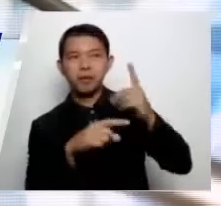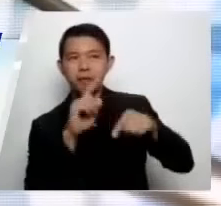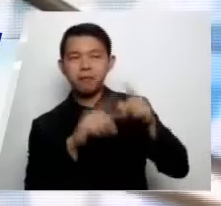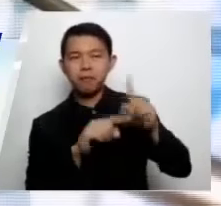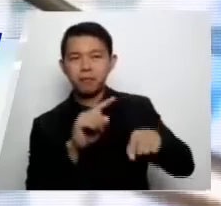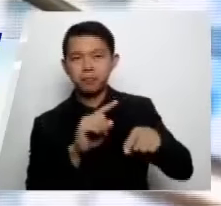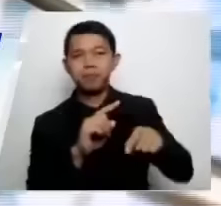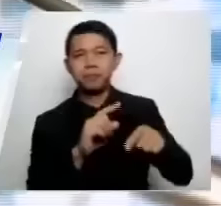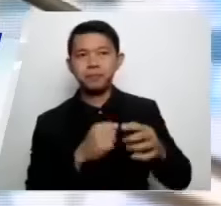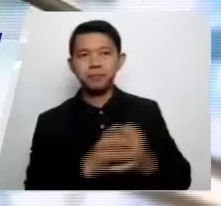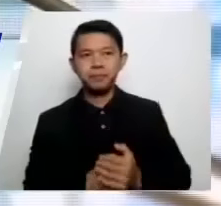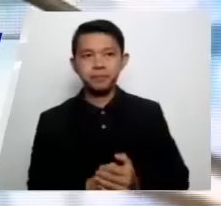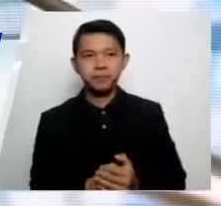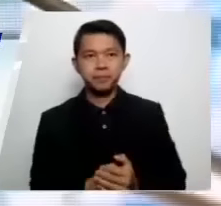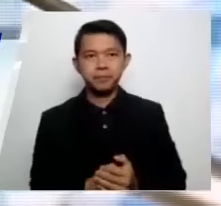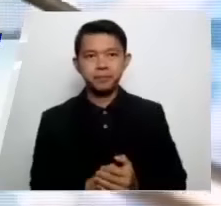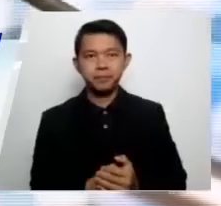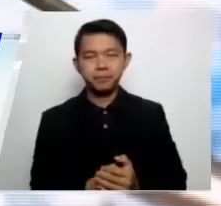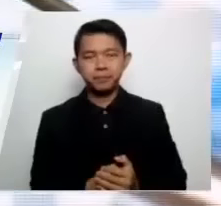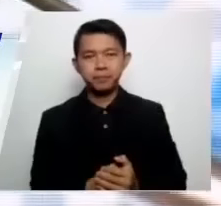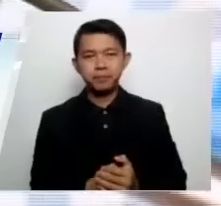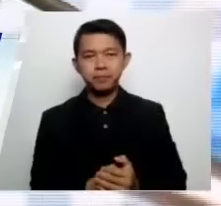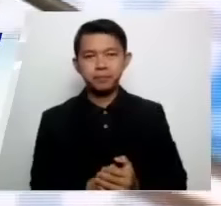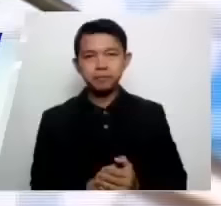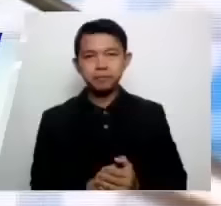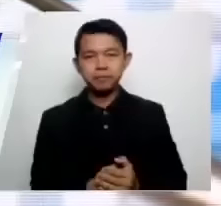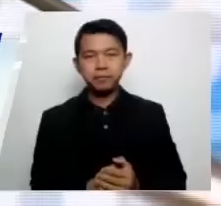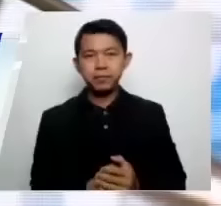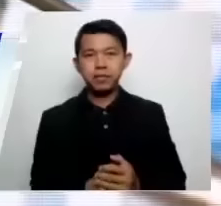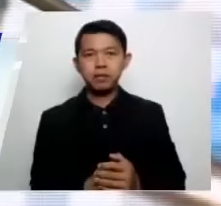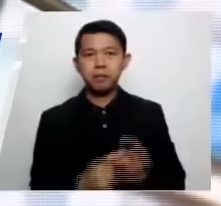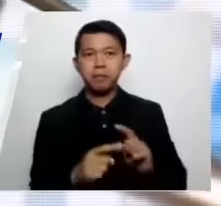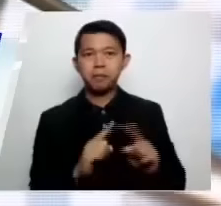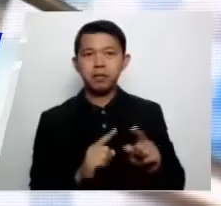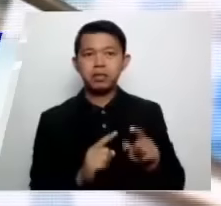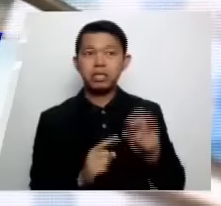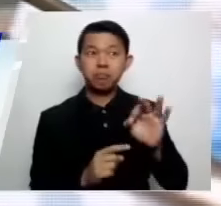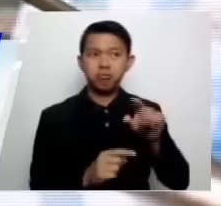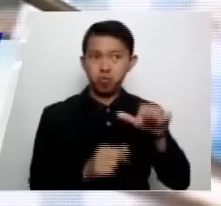Bingbong. Pag pinilit mo ito,